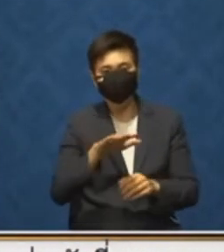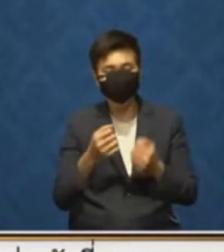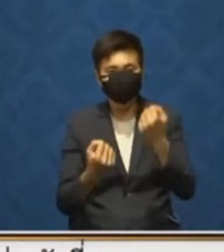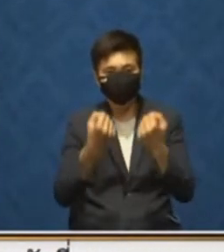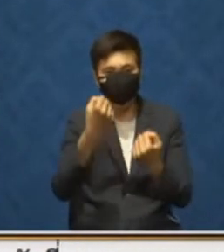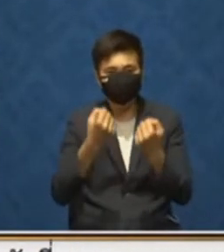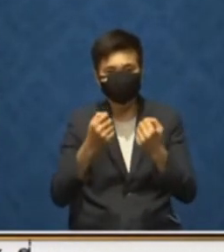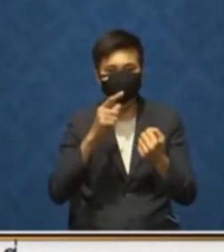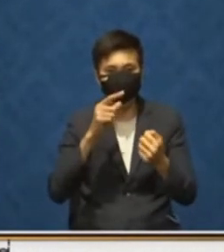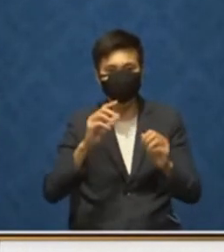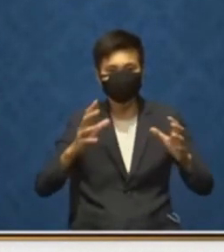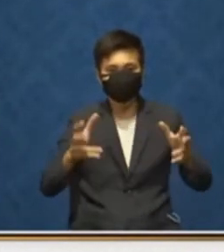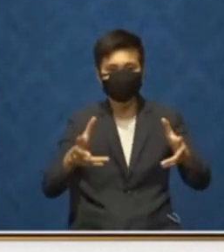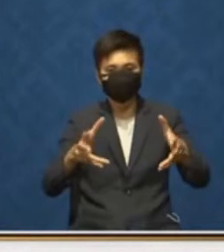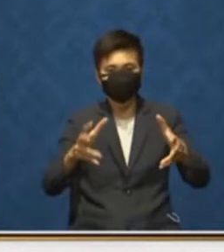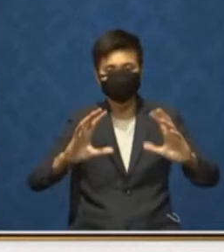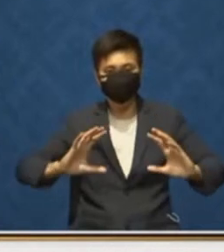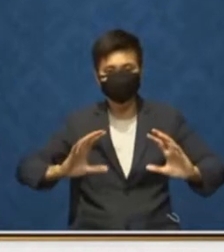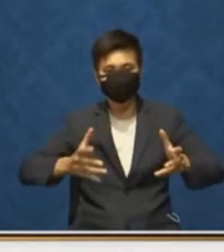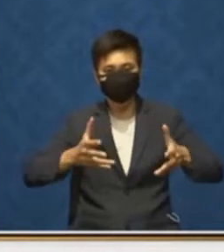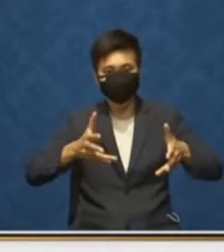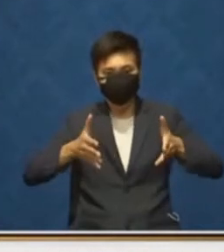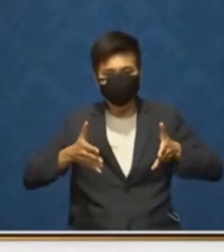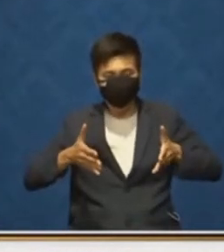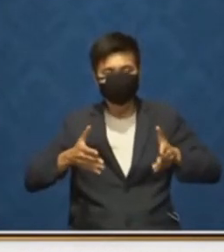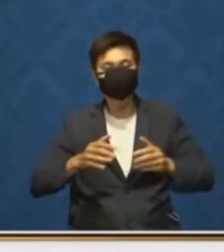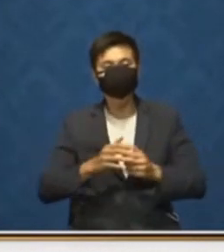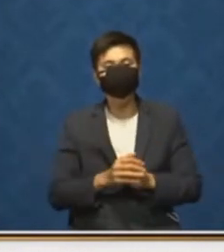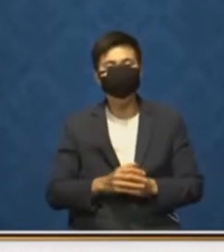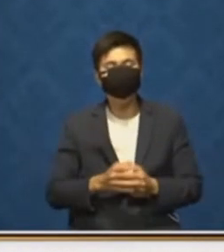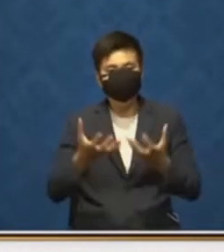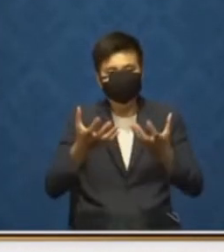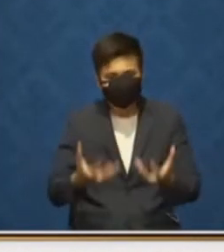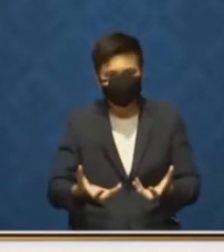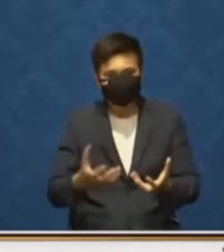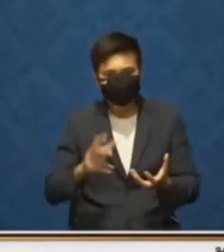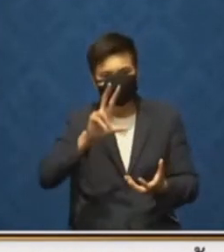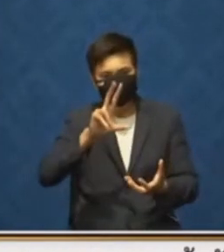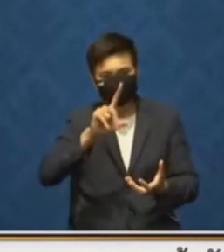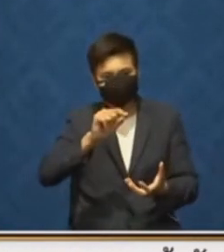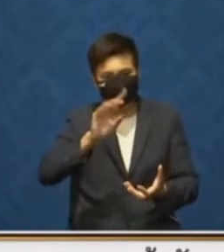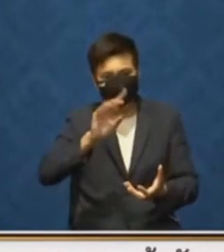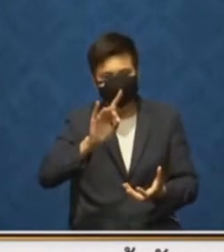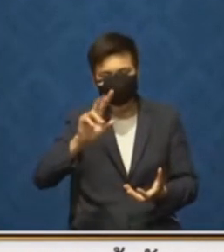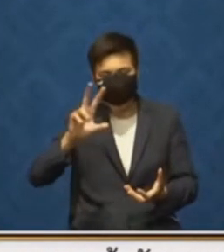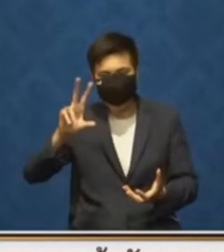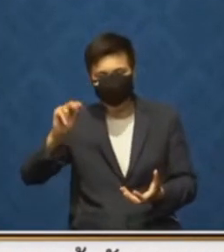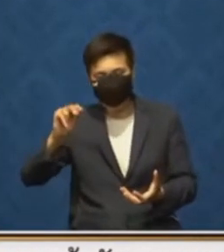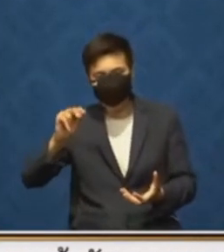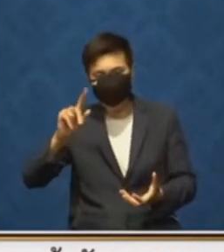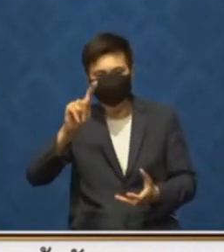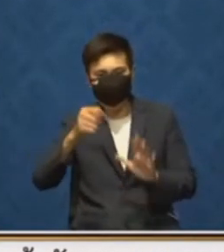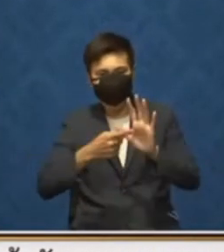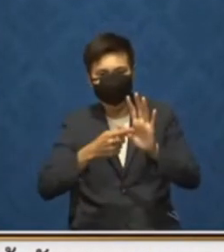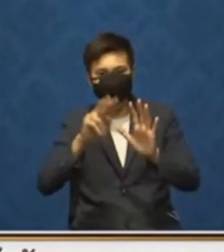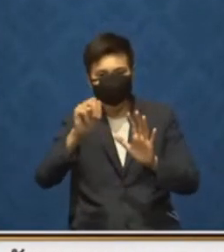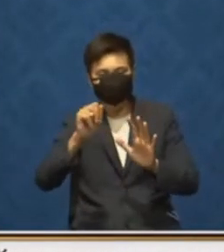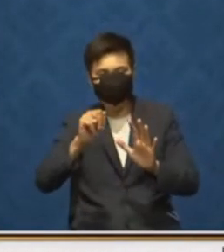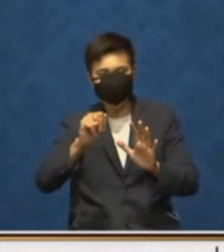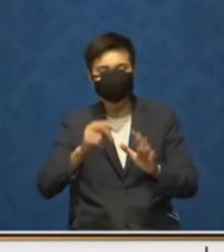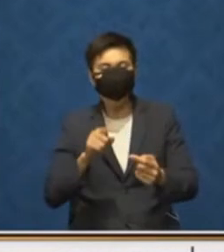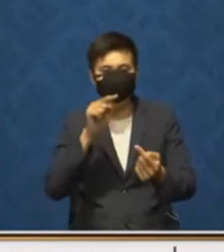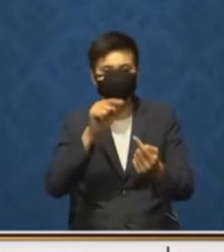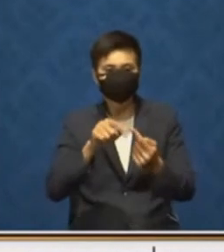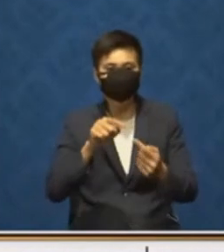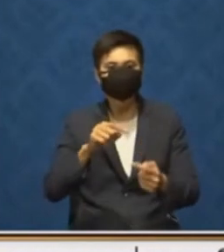อะไรซึ่งบรรทุกได้ครั้งละ 20 28ตัน 30ตันแต่เวลาส่งข้ามไปต้องข้ามแดนข้ามประเทศลาว